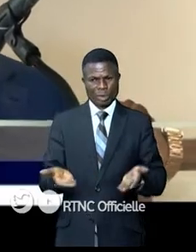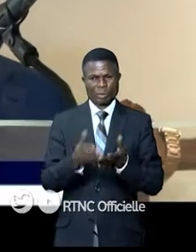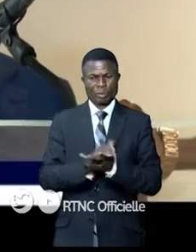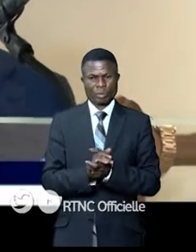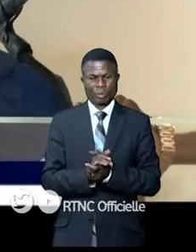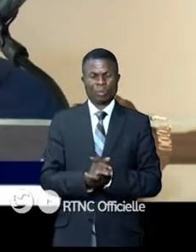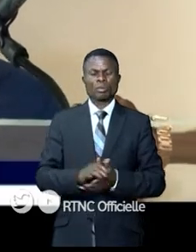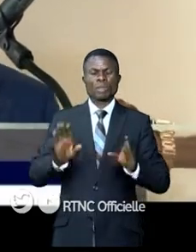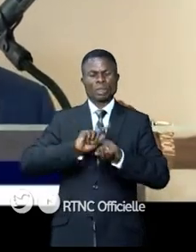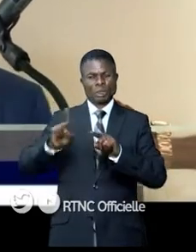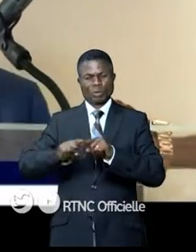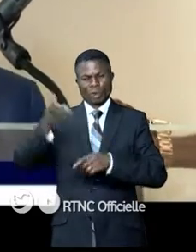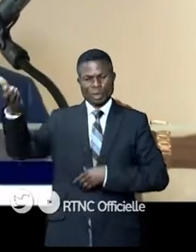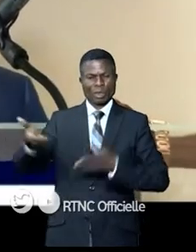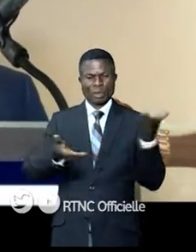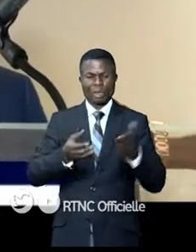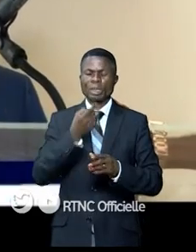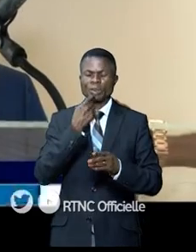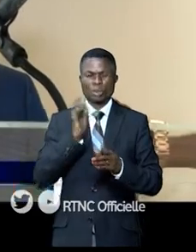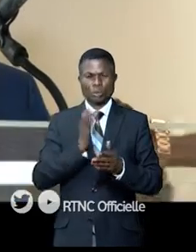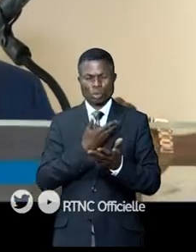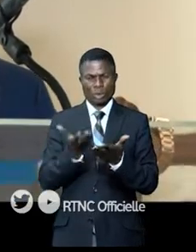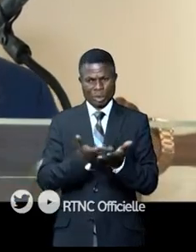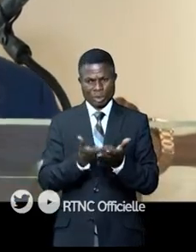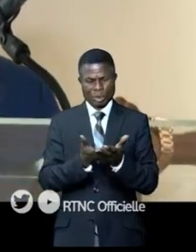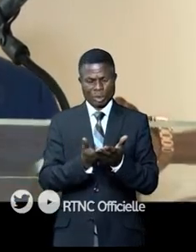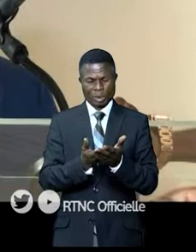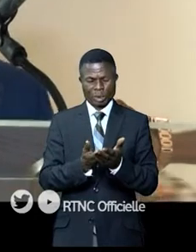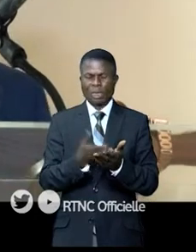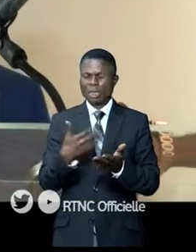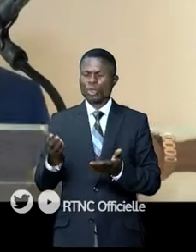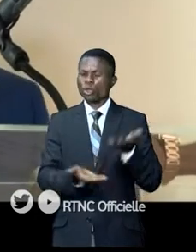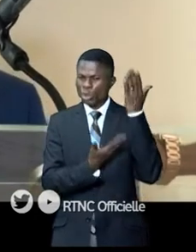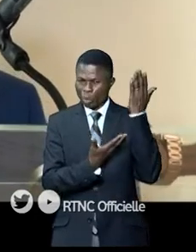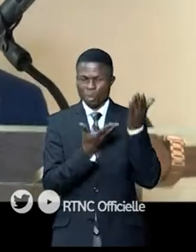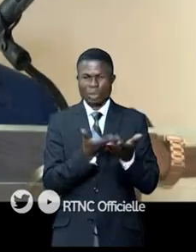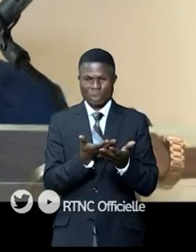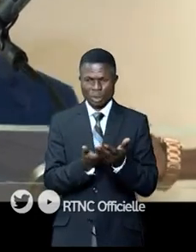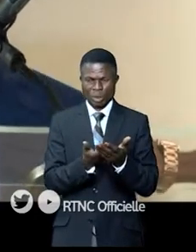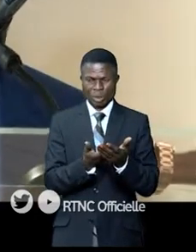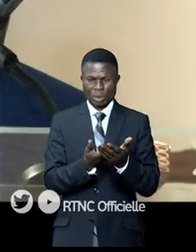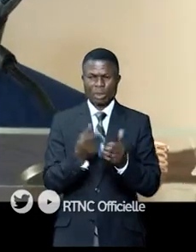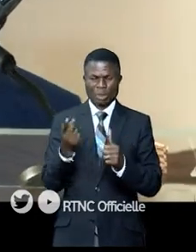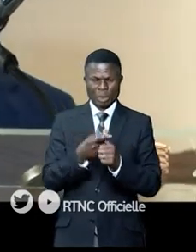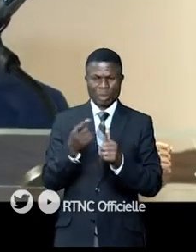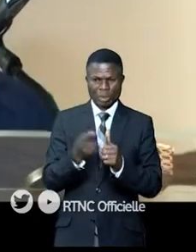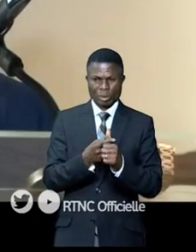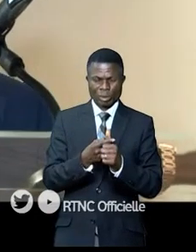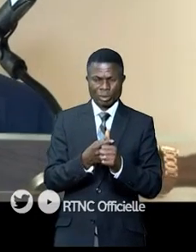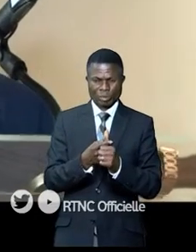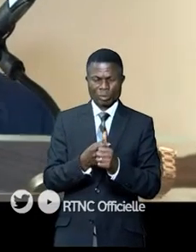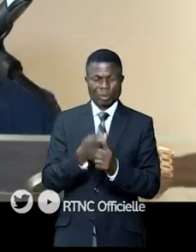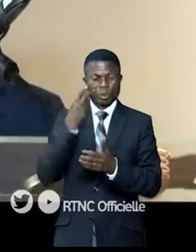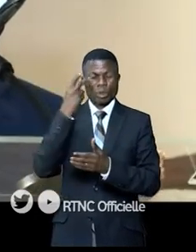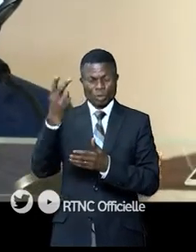avant tout, qu'il me soit permis d'apporter une précision importante. Ce livre n'est pas un nouveau